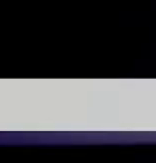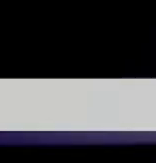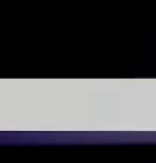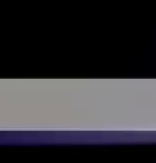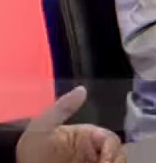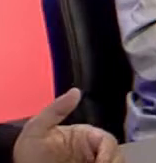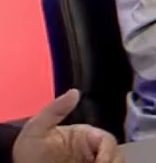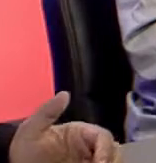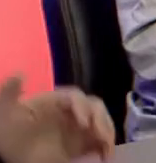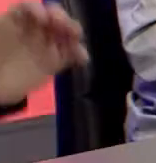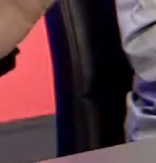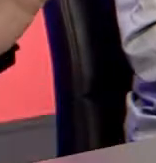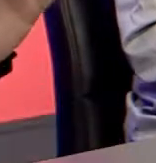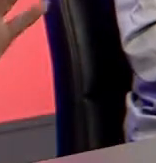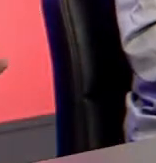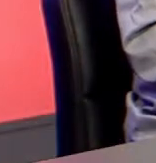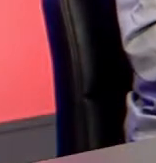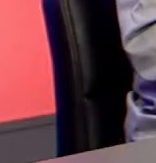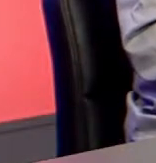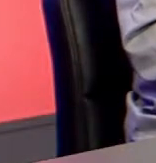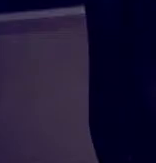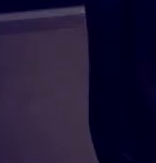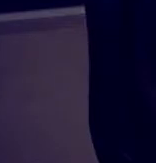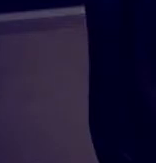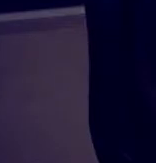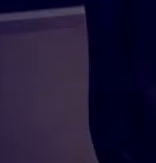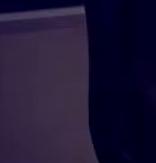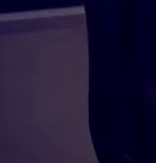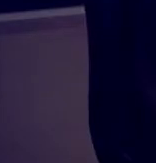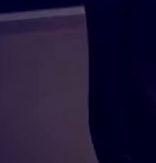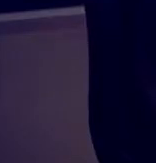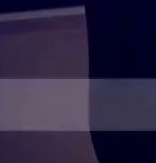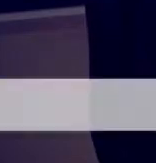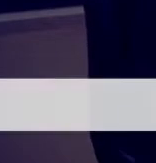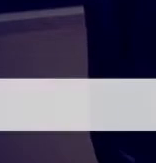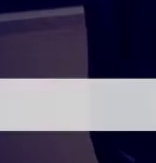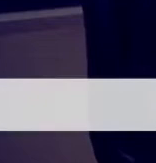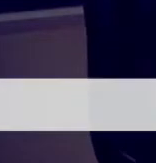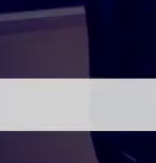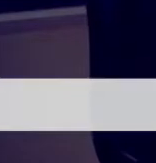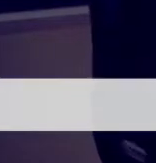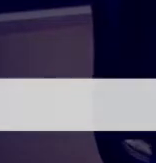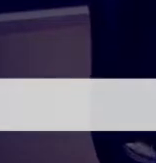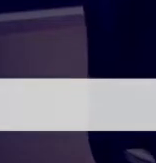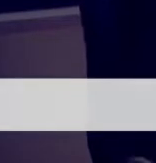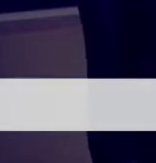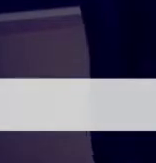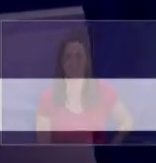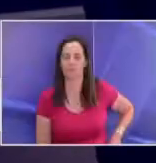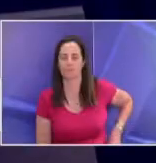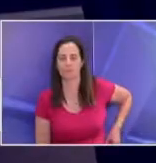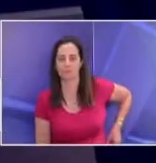המסור. כן, כן, חכה, זה גם... אני אגיד לך את האמת, אני בשלושה ימים האחרונים מקבל כל כך